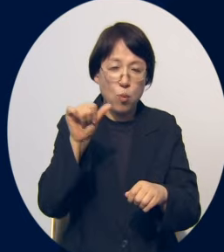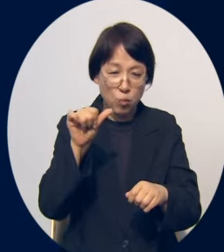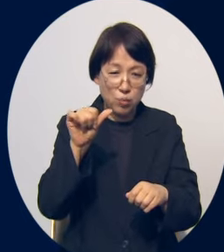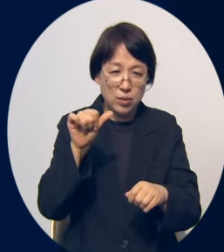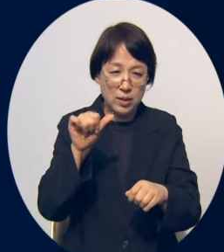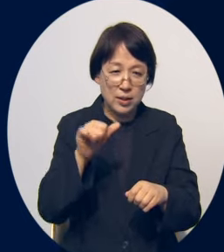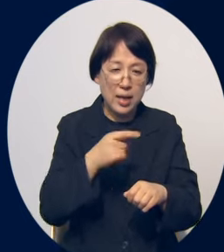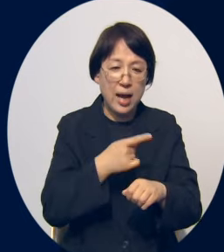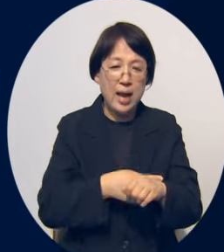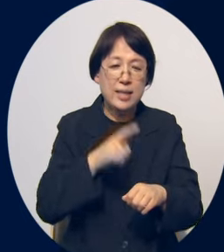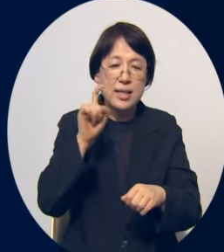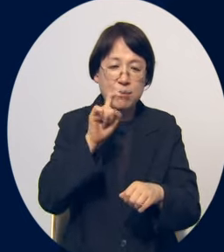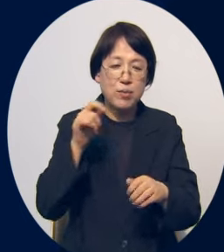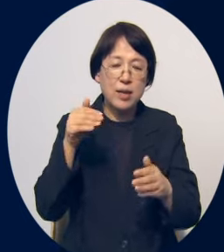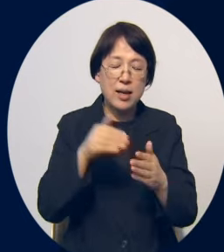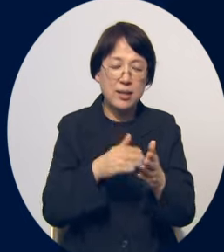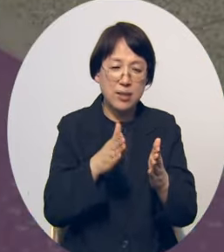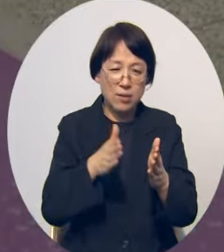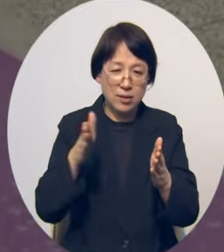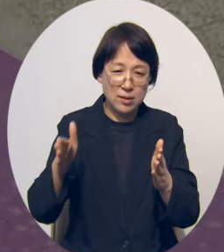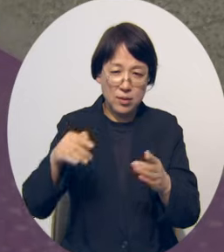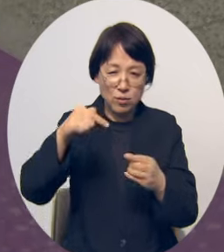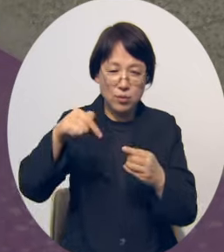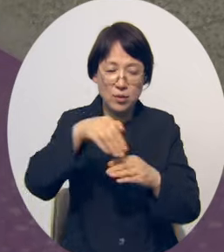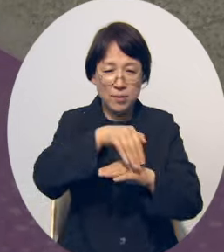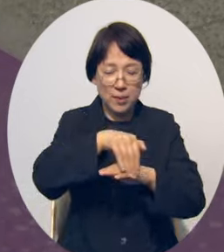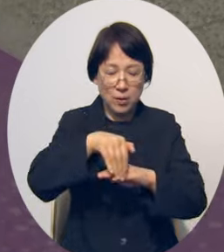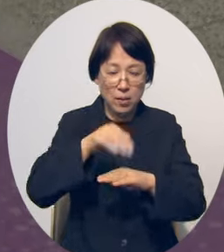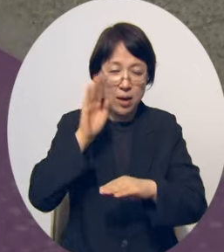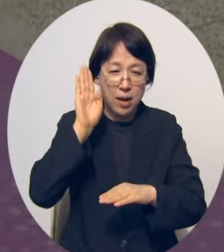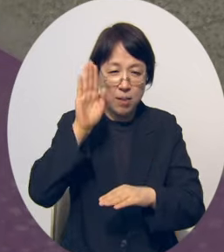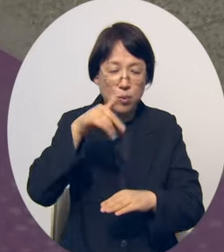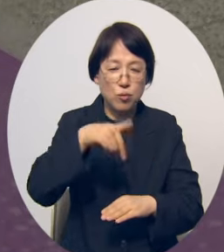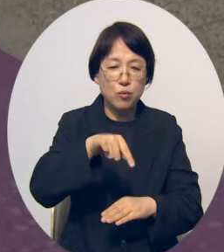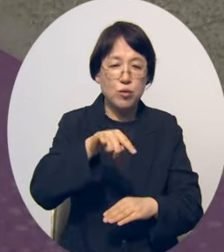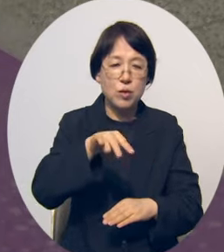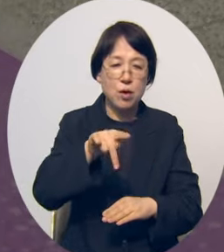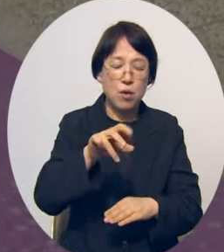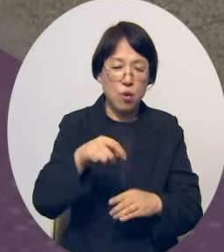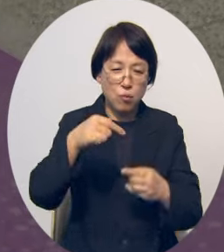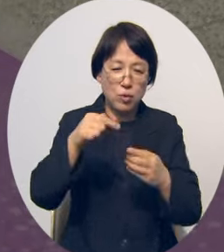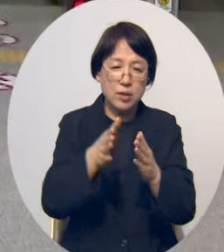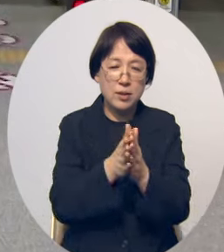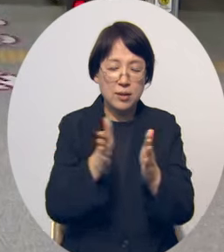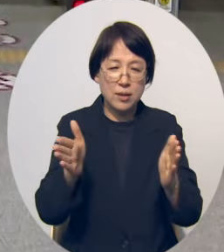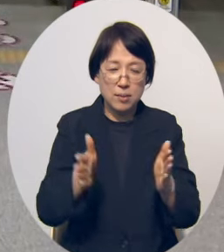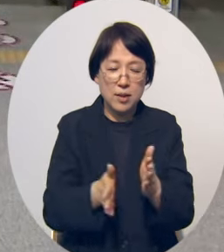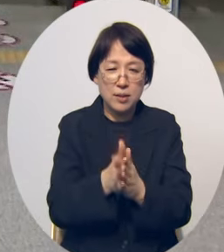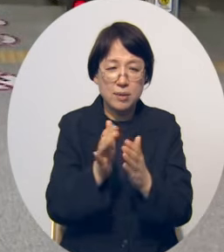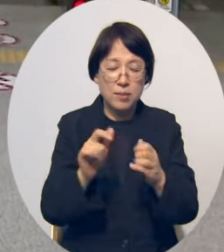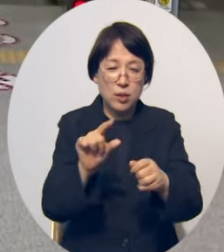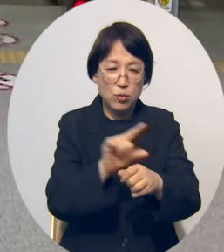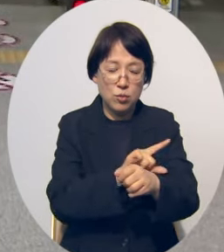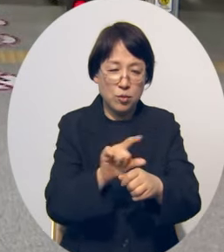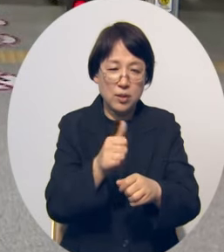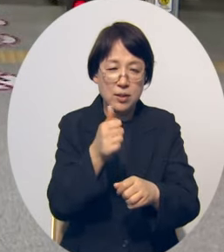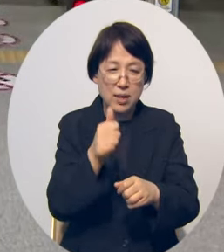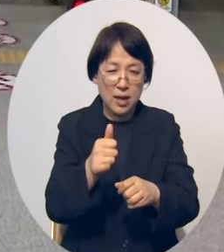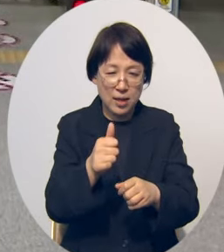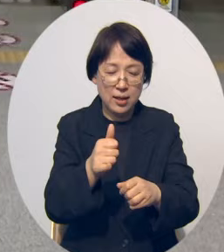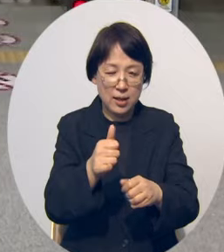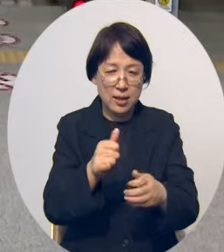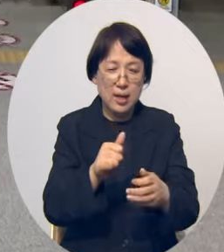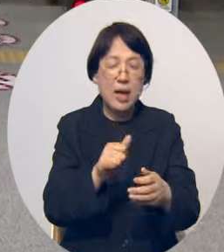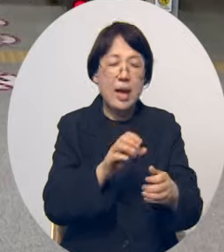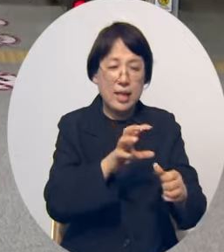10분까지 연장 운행하기로 했습니다. 앞으로 구성역이 운행을 시작하면서 시민들의 GTX-A 노선 이용률도